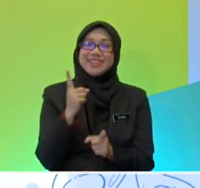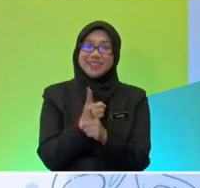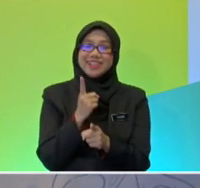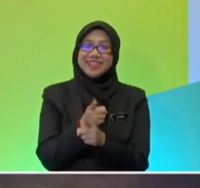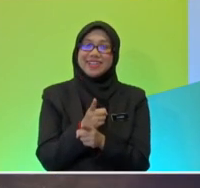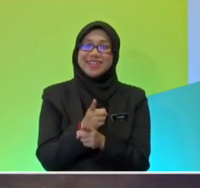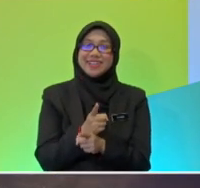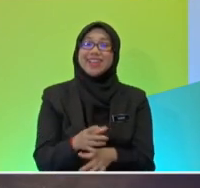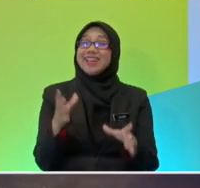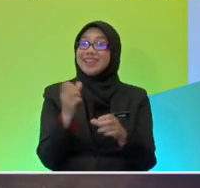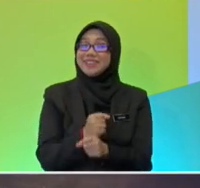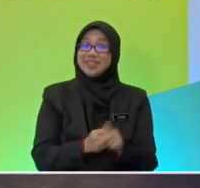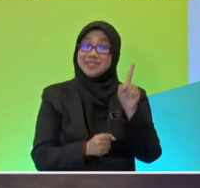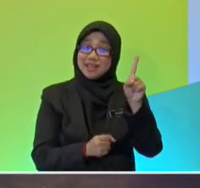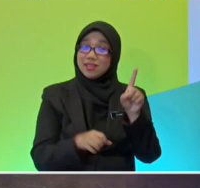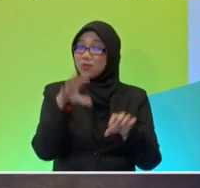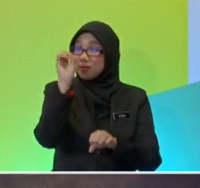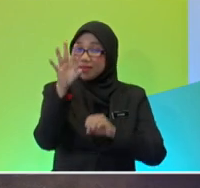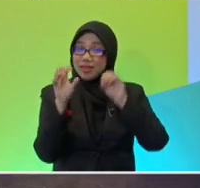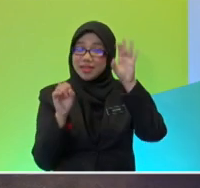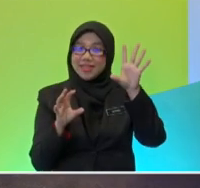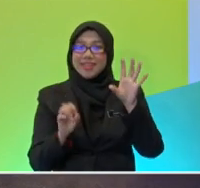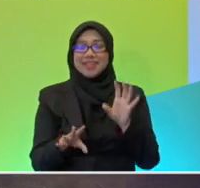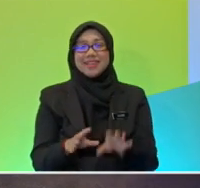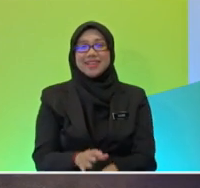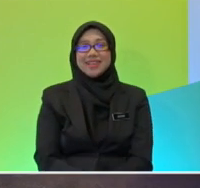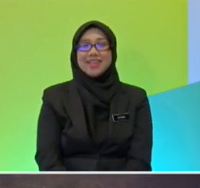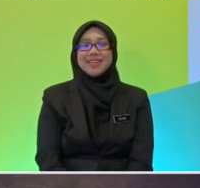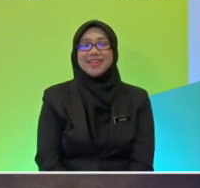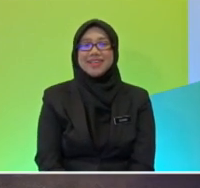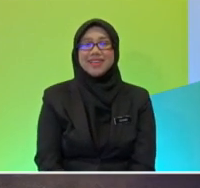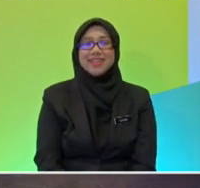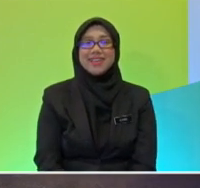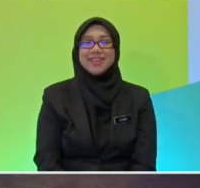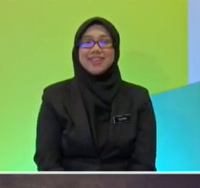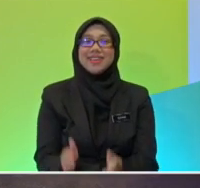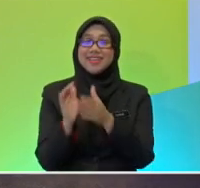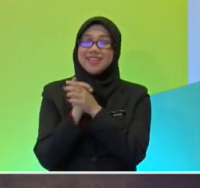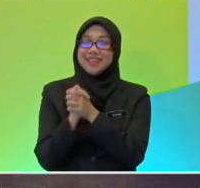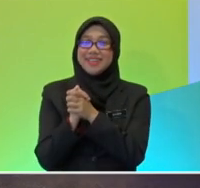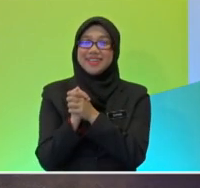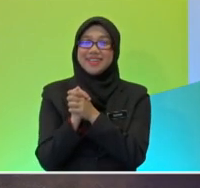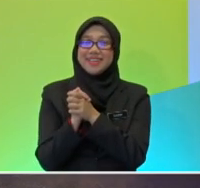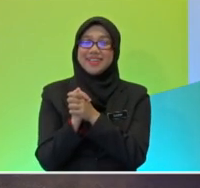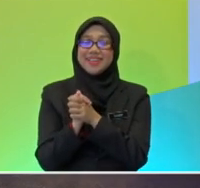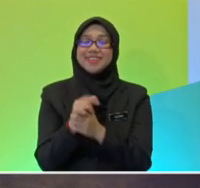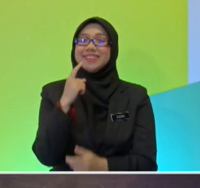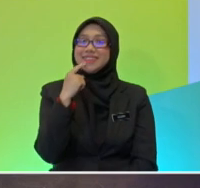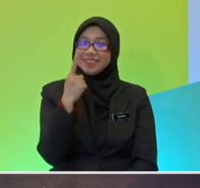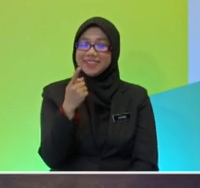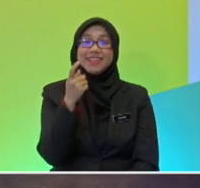mendapat satu bintang daripada Ustadzah lamawati Syamil atas jawaban di atas